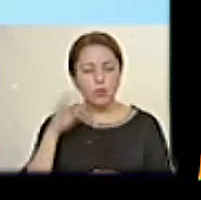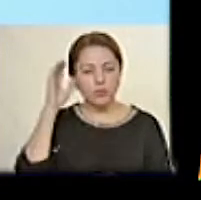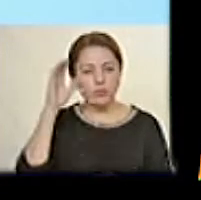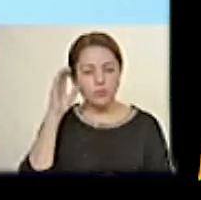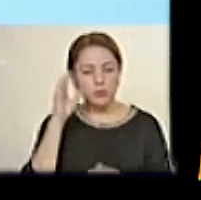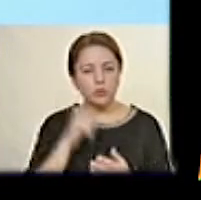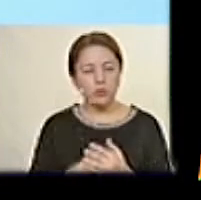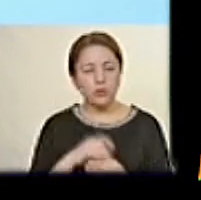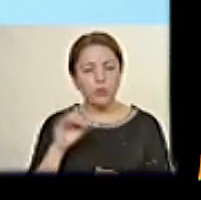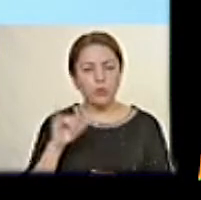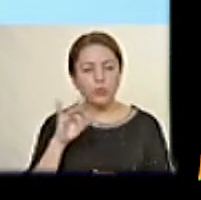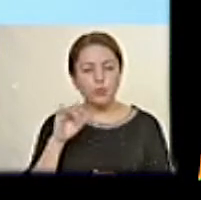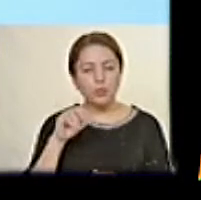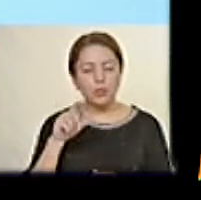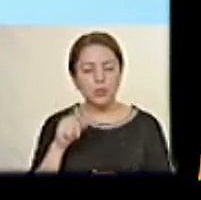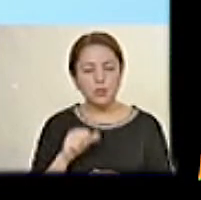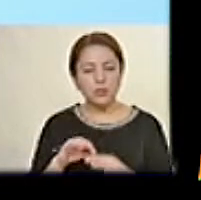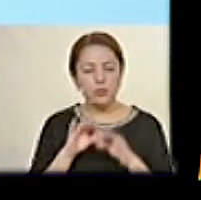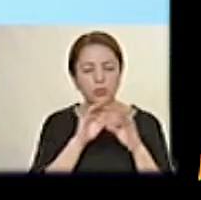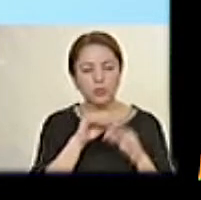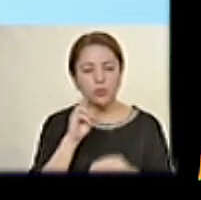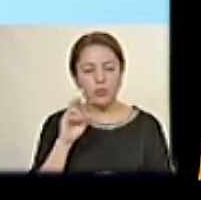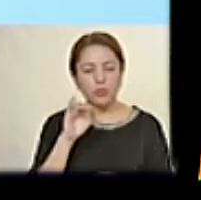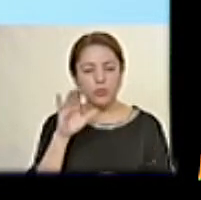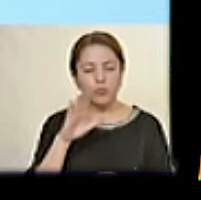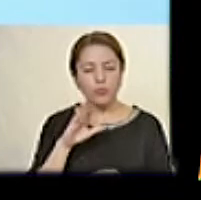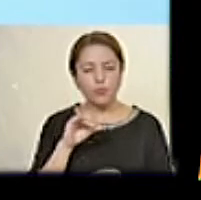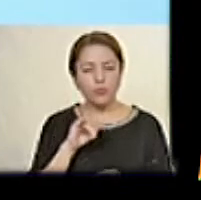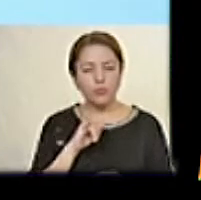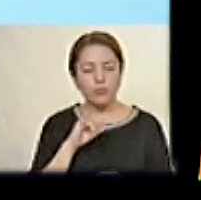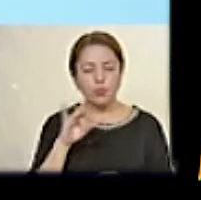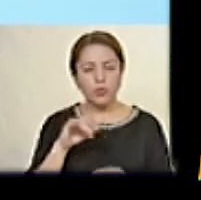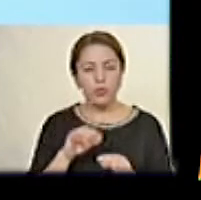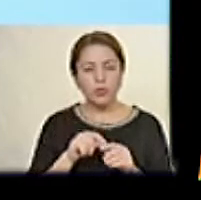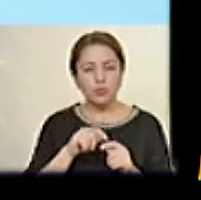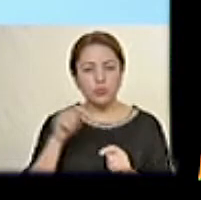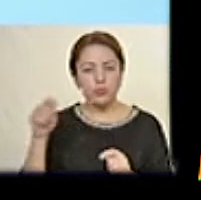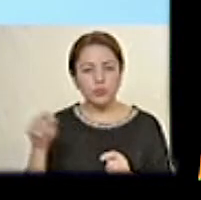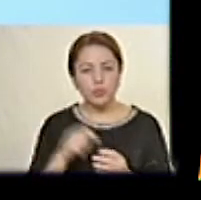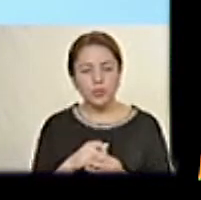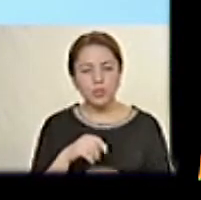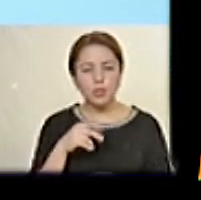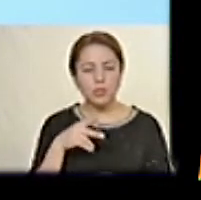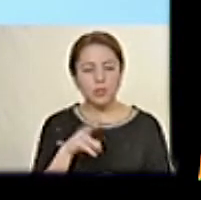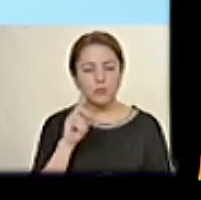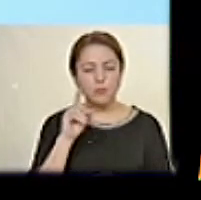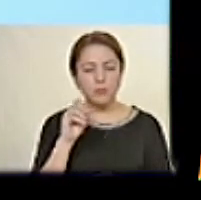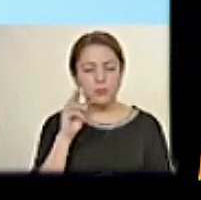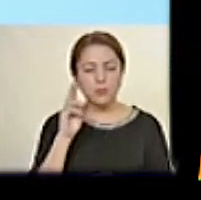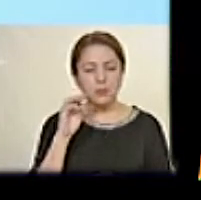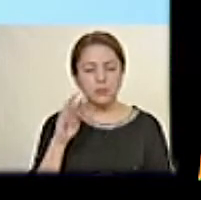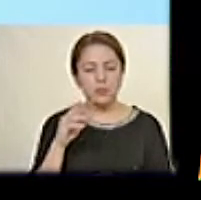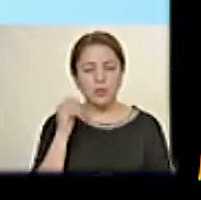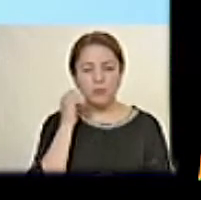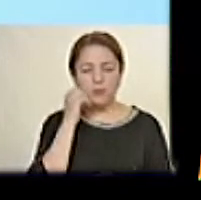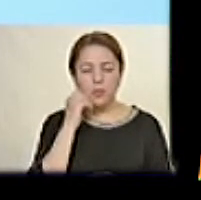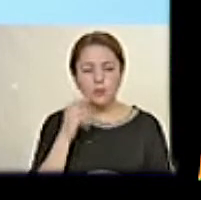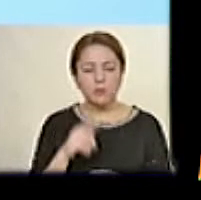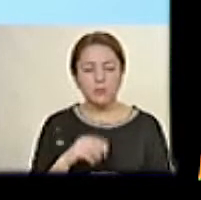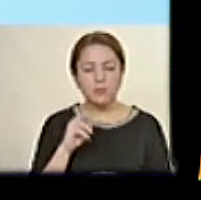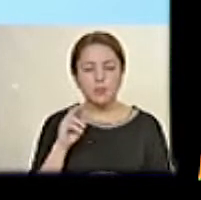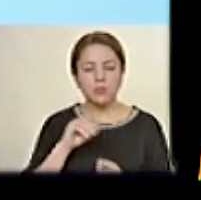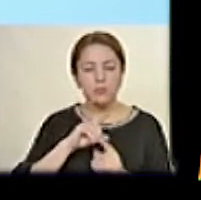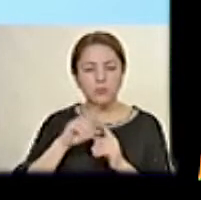O'zbekistondan demak Uralga tortilgan quvurning uzunligi 2100 kilometrni tashkil qiladi hamda Moskvaga tortilgan quvurning uzunligi